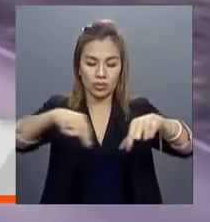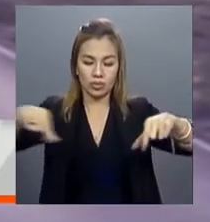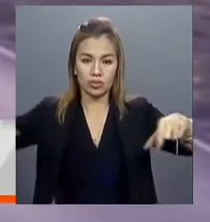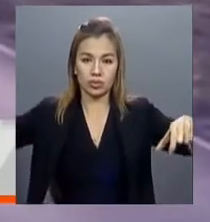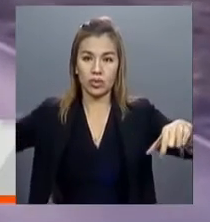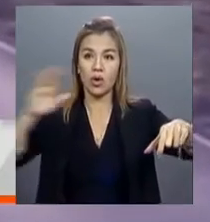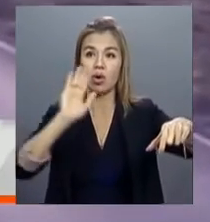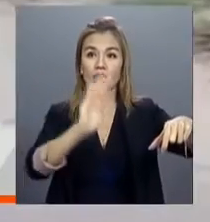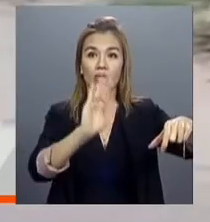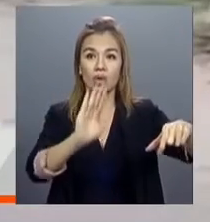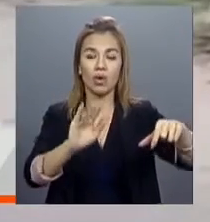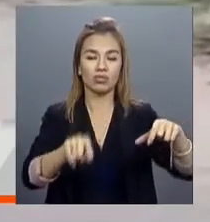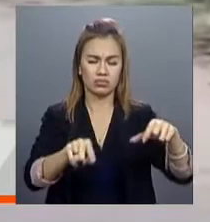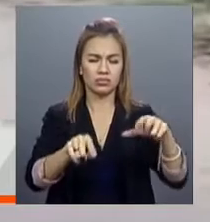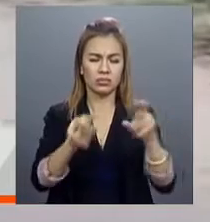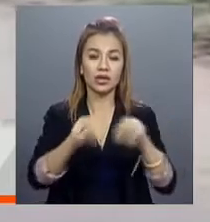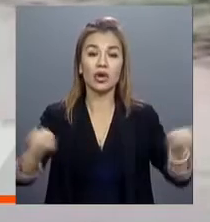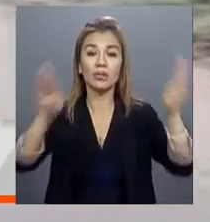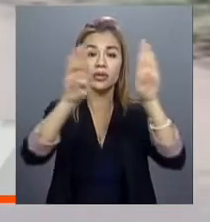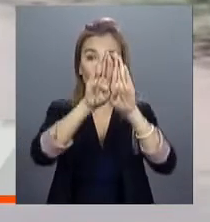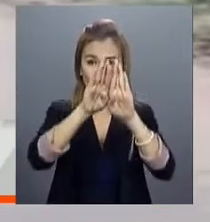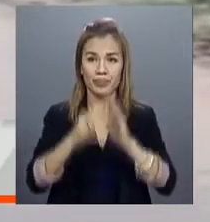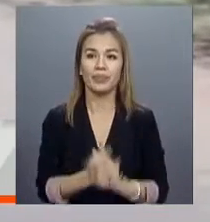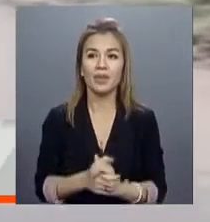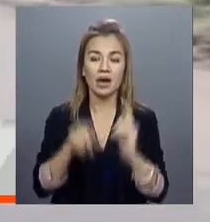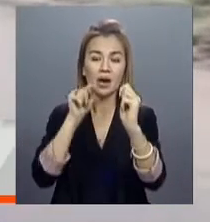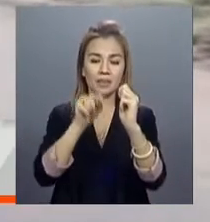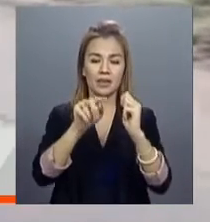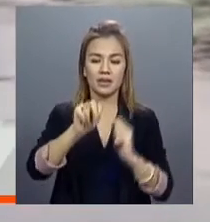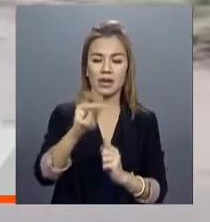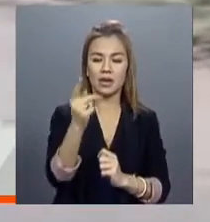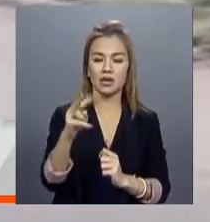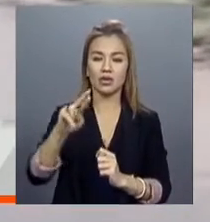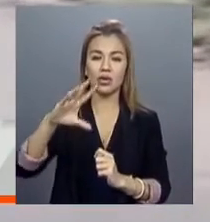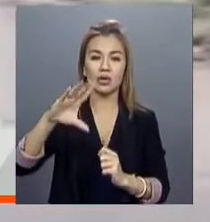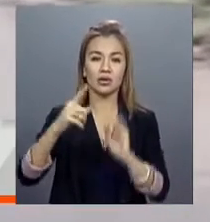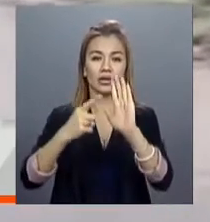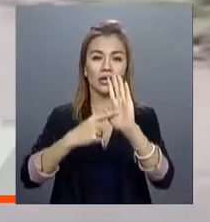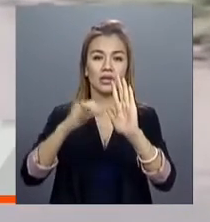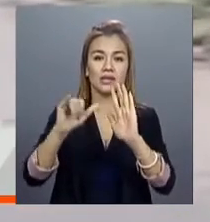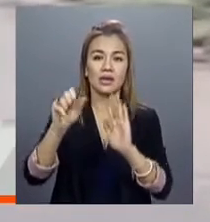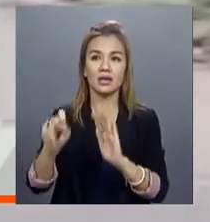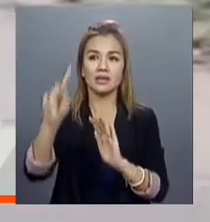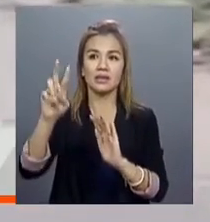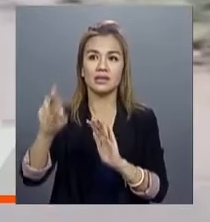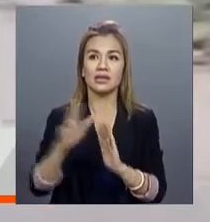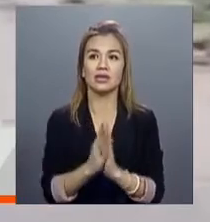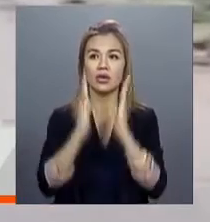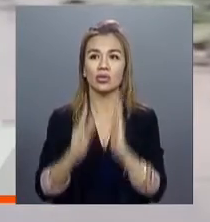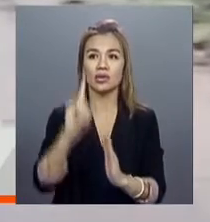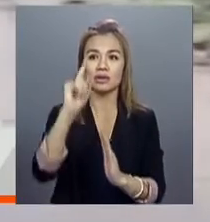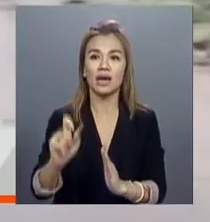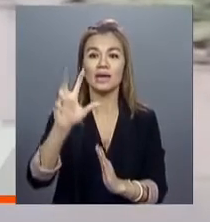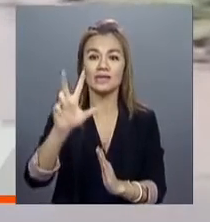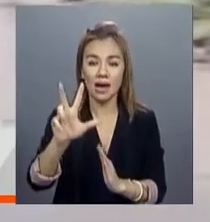งิ้วรายอำเภอนครชัยศรีจังหวัดนครปฐมเมื่อช่วงเช้าที่ผ่านมานะคะส่งผลให้มีผู้เสียชีวิต 3คนคือนายนิพนธ์